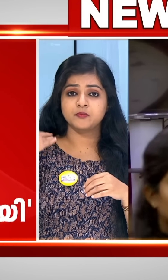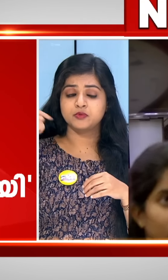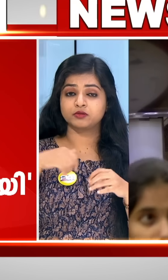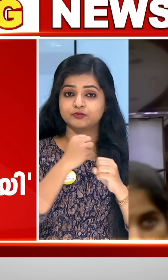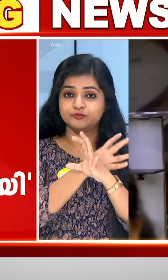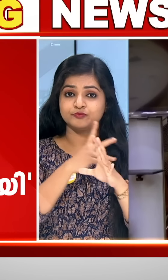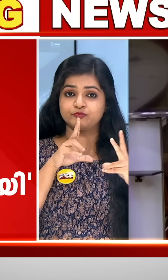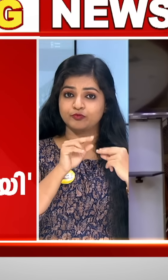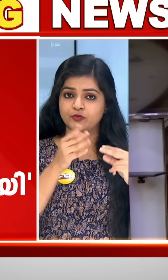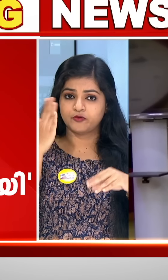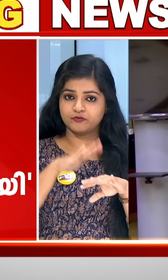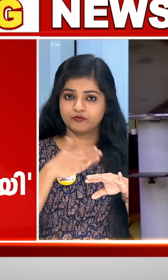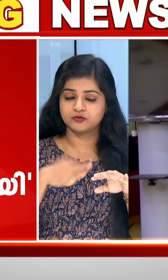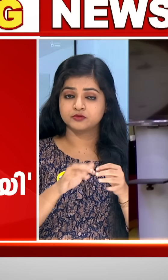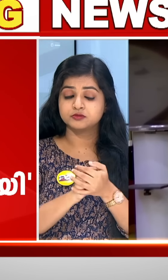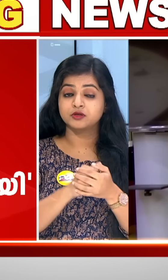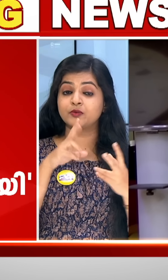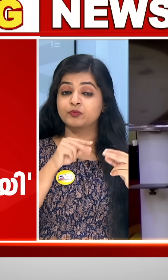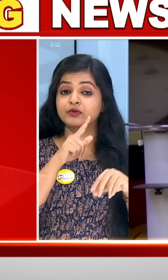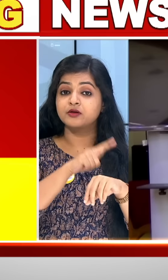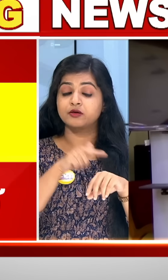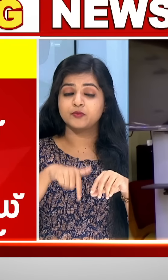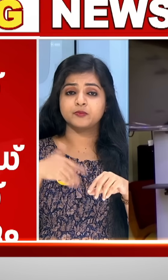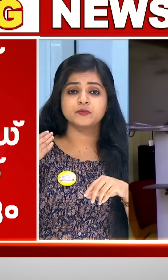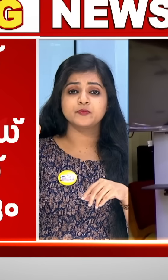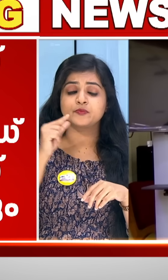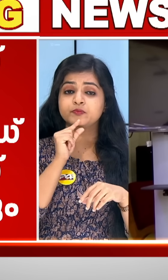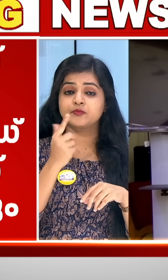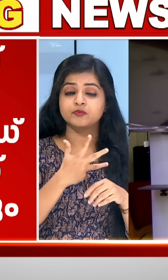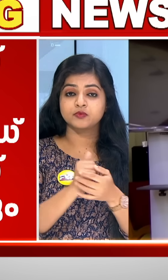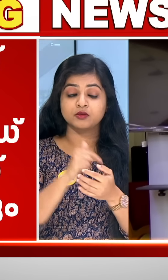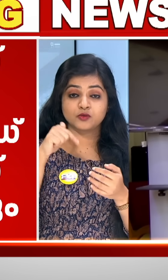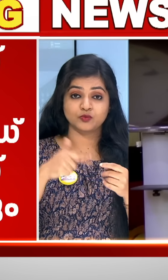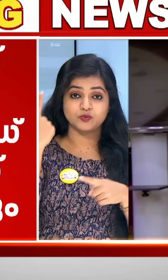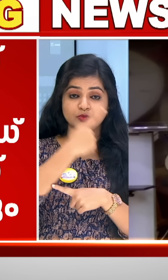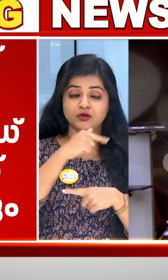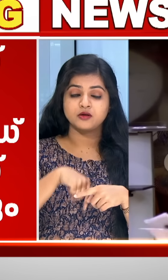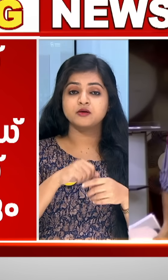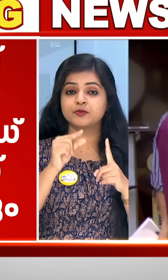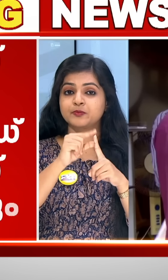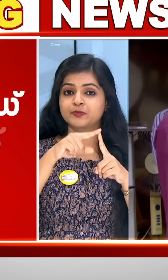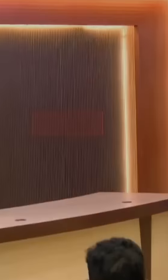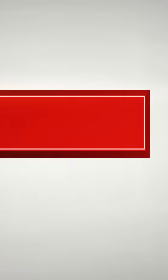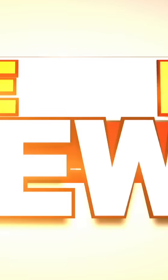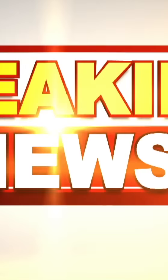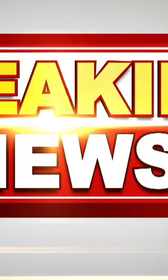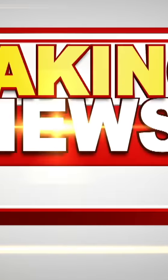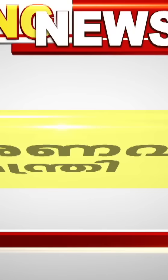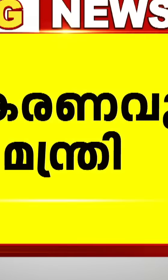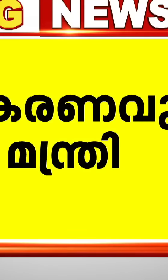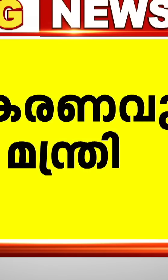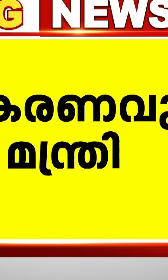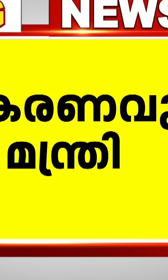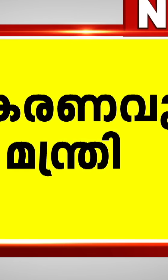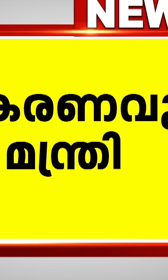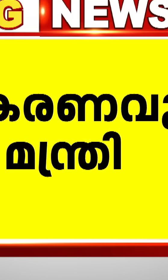സംസാരിക്കുകയും ചെയ്തിരുന്നു അന്ന് ആ സമയം മന്ത്രി പ്രധാനമായും വ്യക്തമാക്കിയ ഒരു കാര്യം ഇന്നിപ്പോൾ ഈ പിങ്ക് കാർഡ് ഉടമകൾക്ക് മസ്റ്ററിങ് നടത്തുന്നില്ല അത് ഒഴിവാക്കി